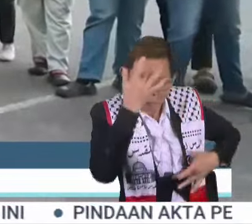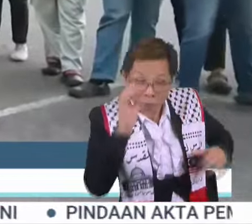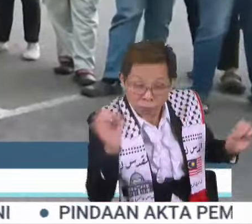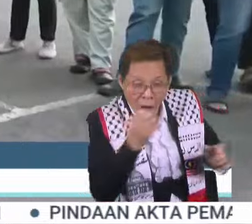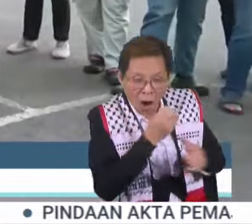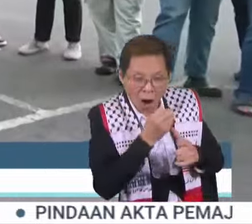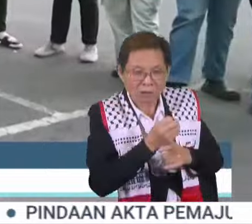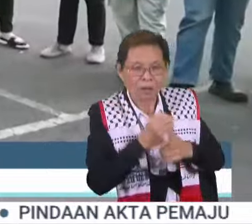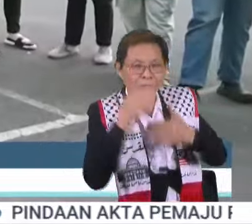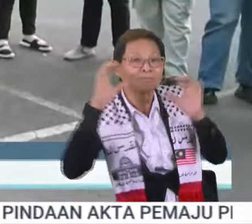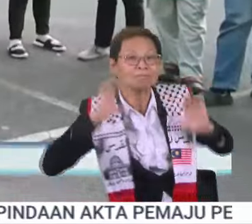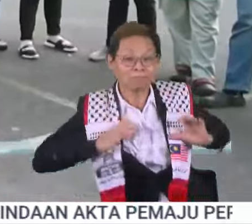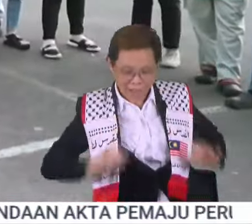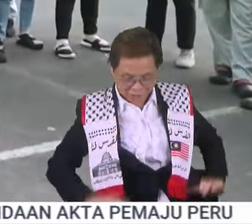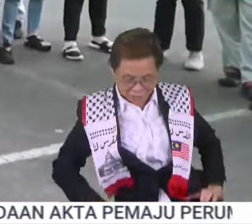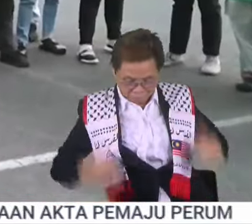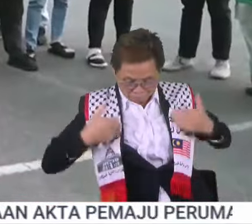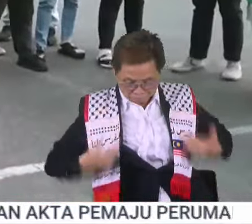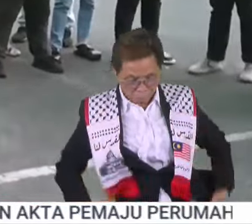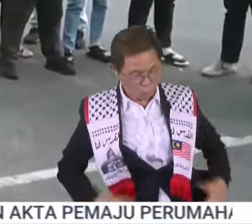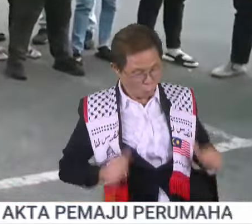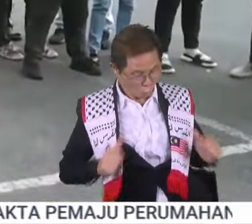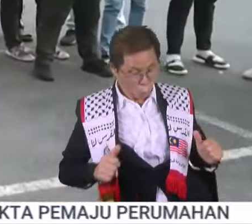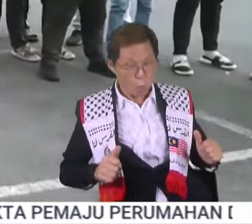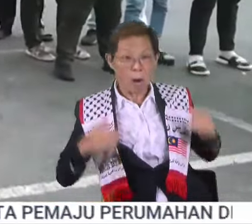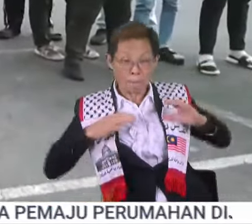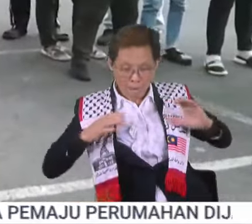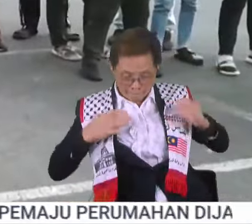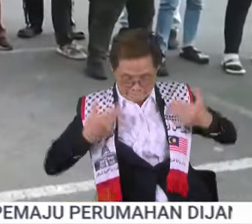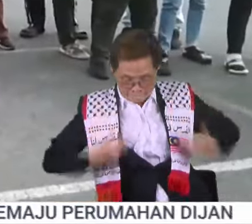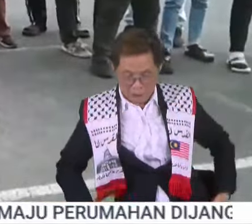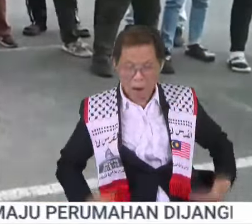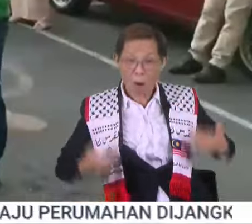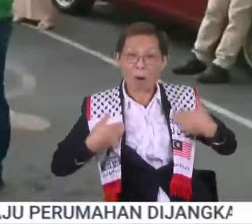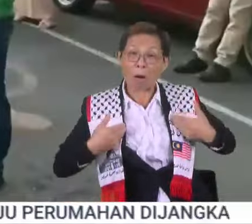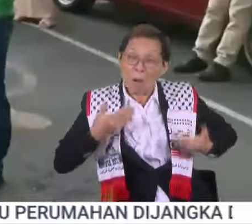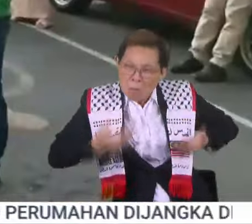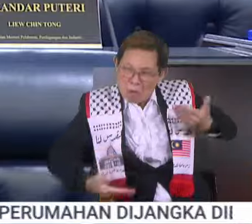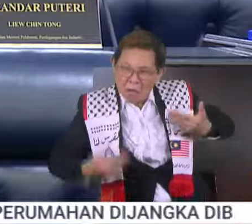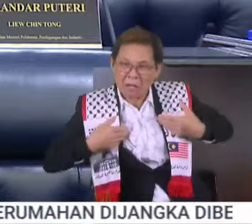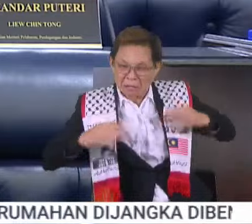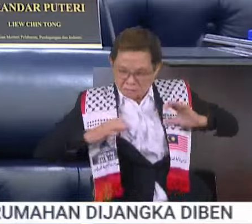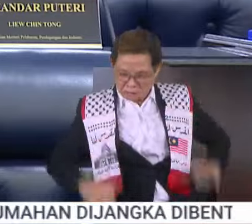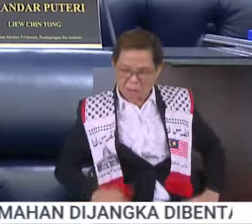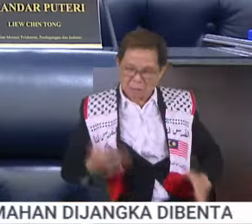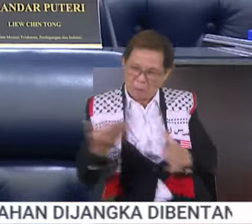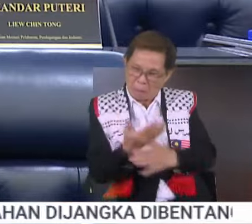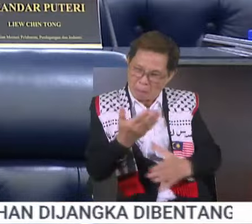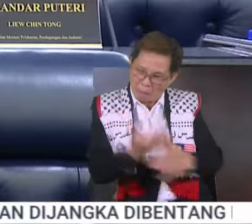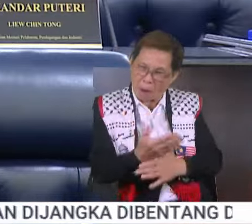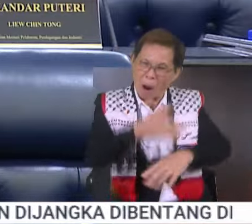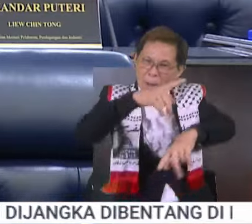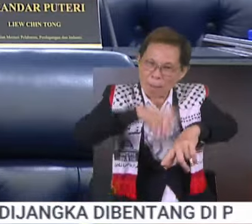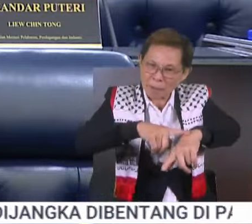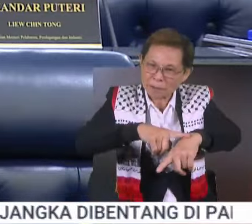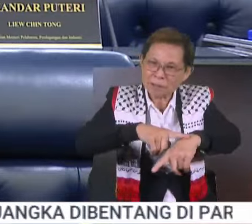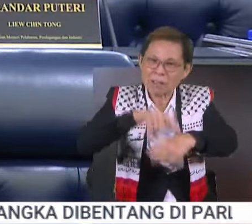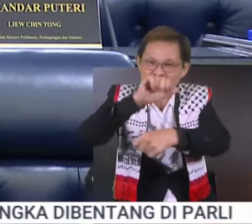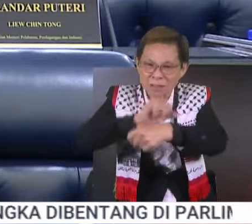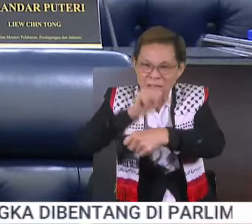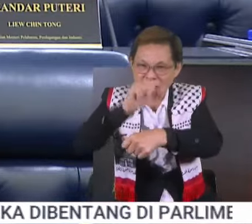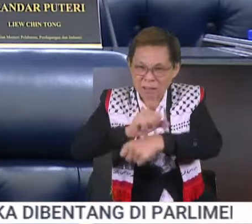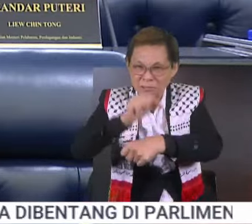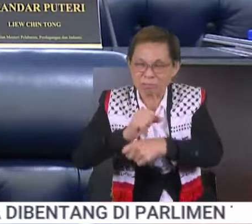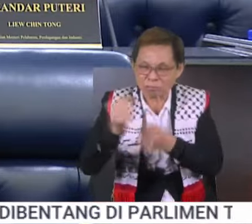penyakit atau kecacatan fizikal yang berkemungkinan mengganggu keberkesanannya dalam menjalankan